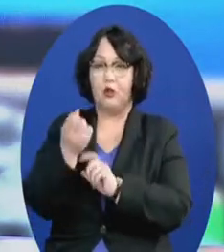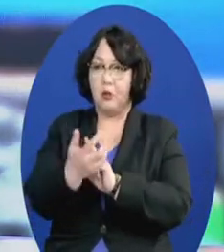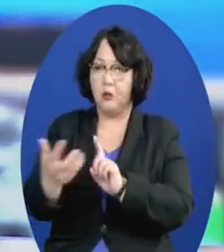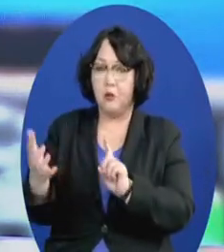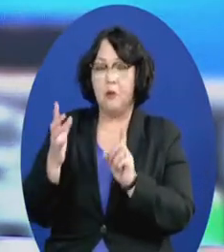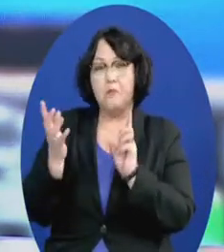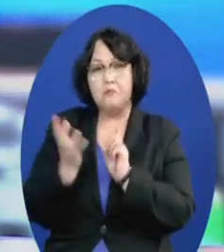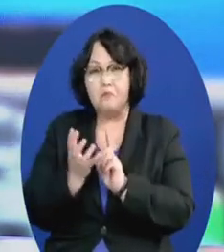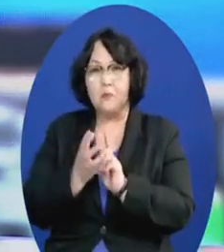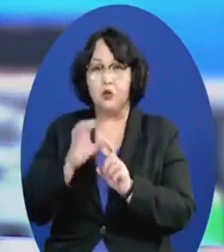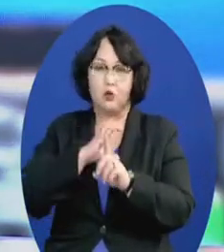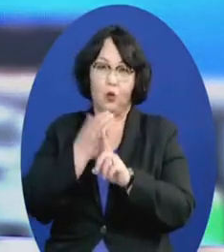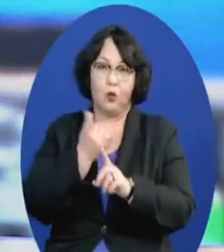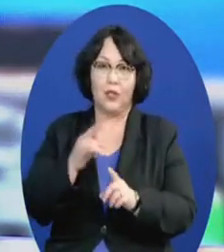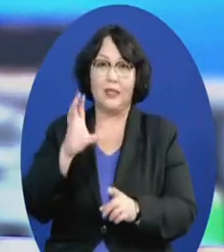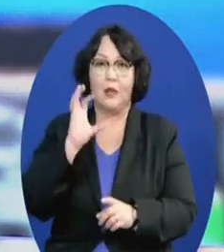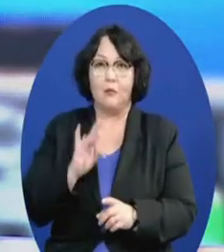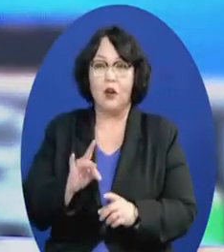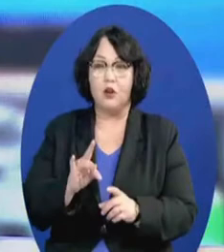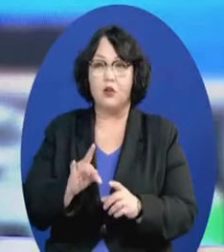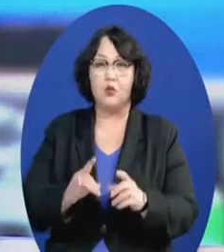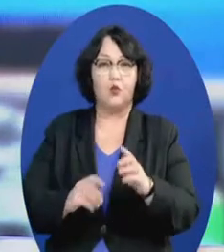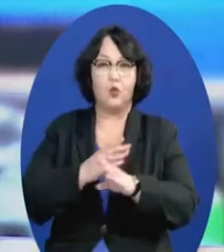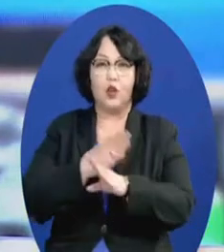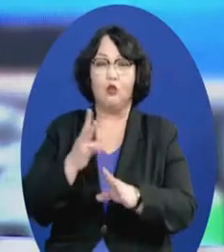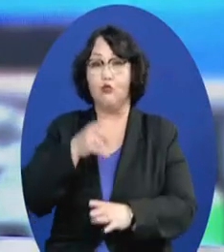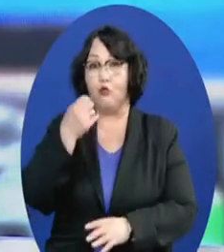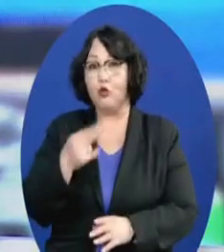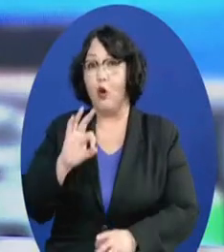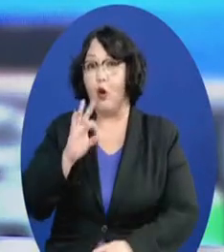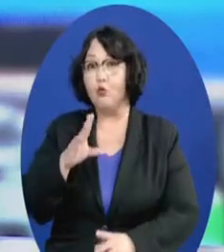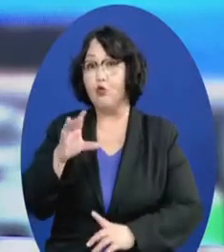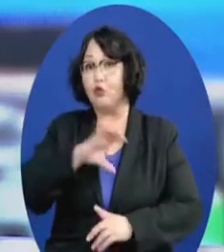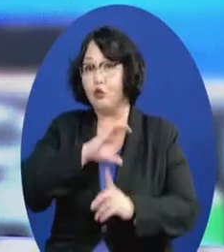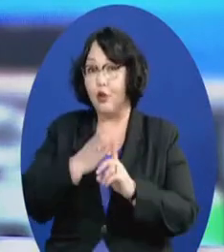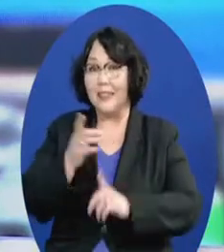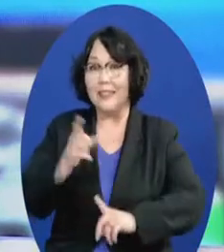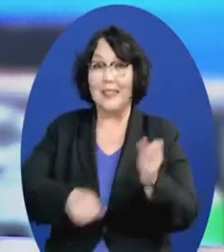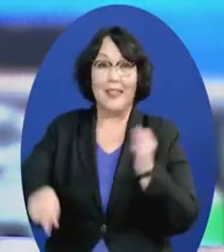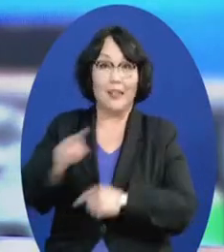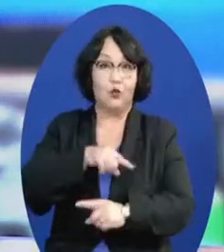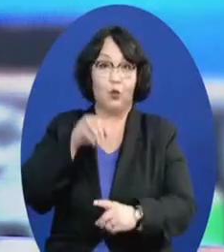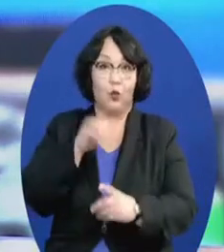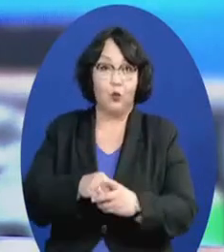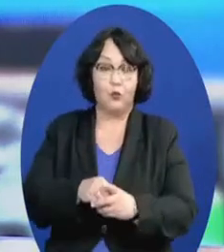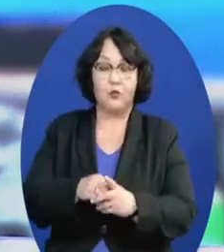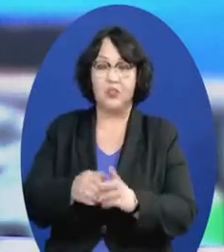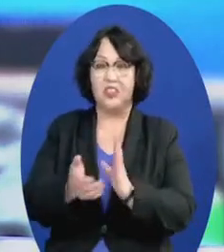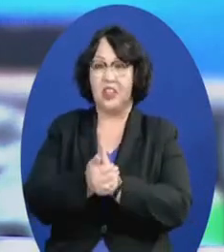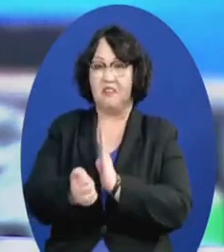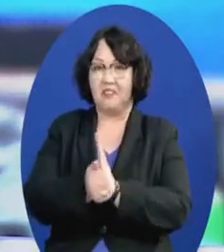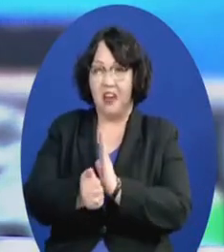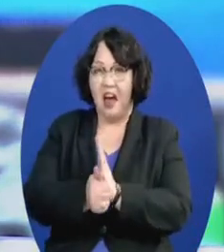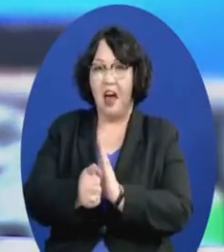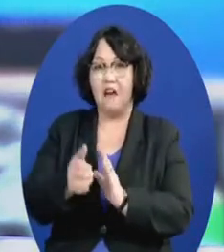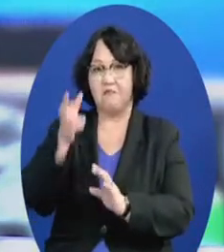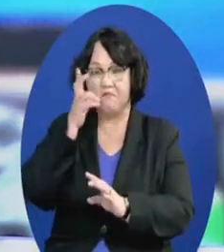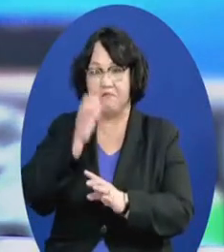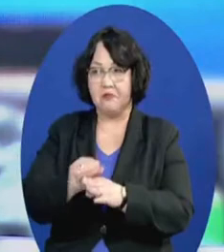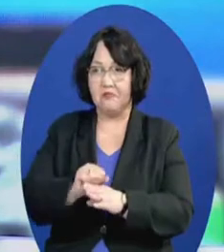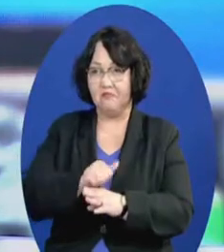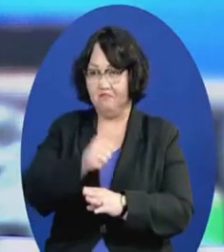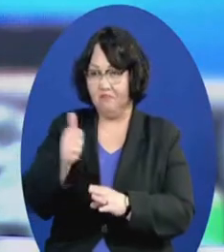салбар шавхагдашгүй нөөцтэй учраас өв соёлын эдийн засгийн эргэлтэд орох чадварлаг боловсон хүчнийг дэлхийд өрсөлдөх хэмжээнд бэлтгэхийн тулд